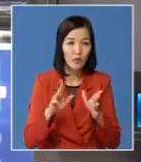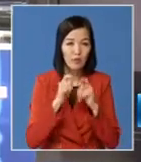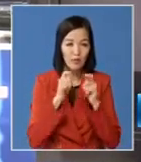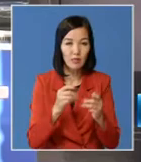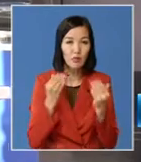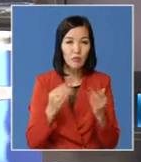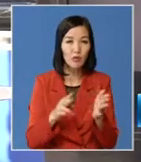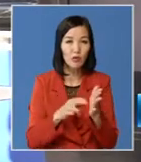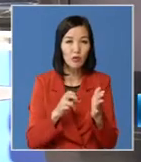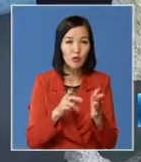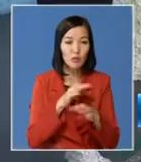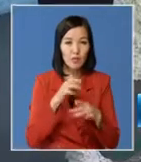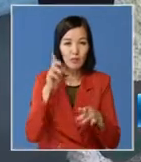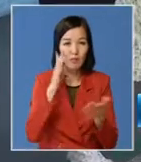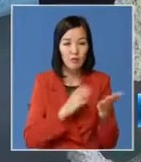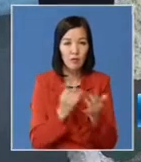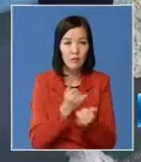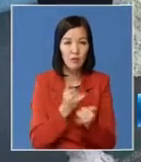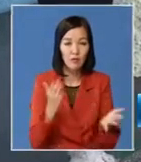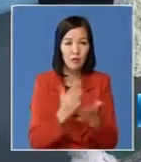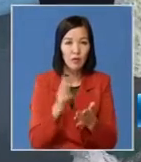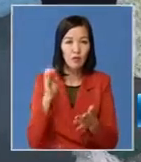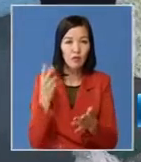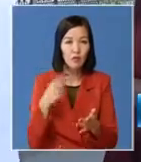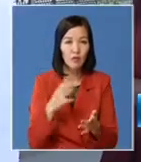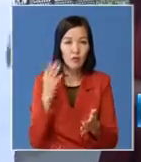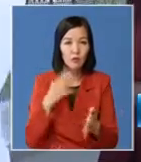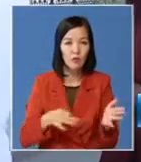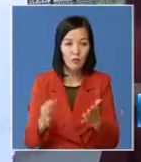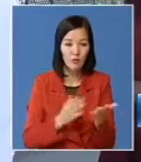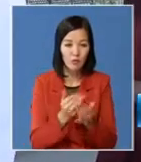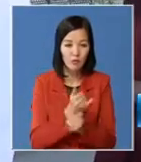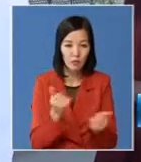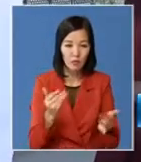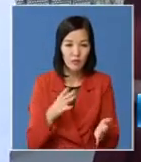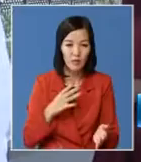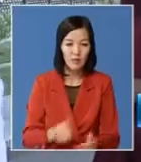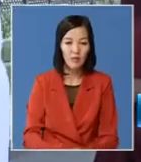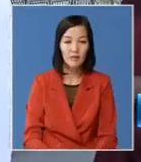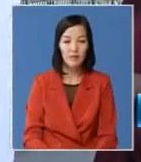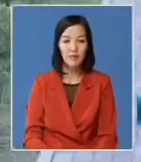кетсек, бүгінде елімізде 700-ден аса мемлекеттік қызмет түрі бар. Оның 422-сі Алматы облысында көрсетіледі.